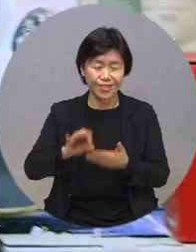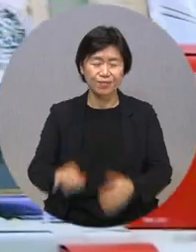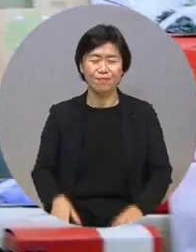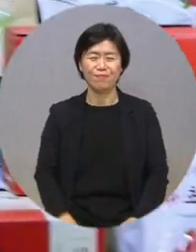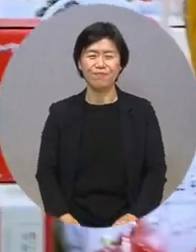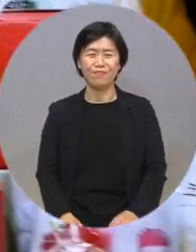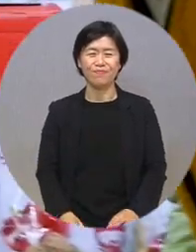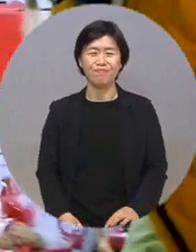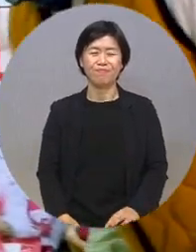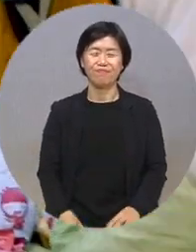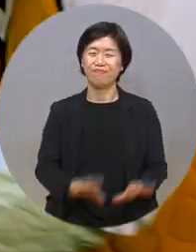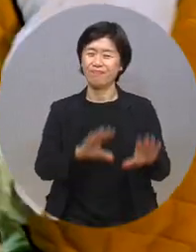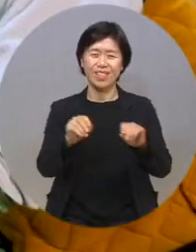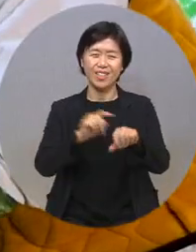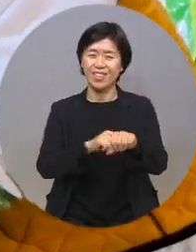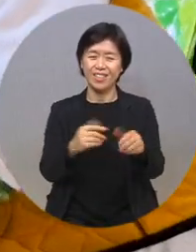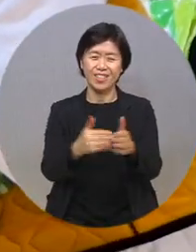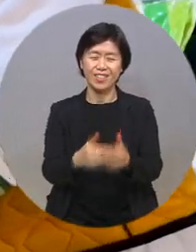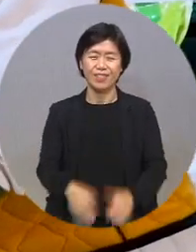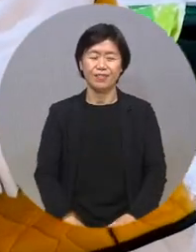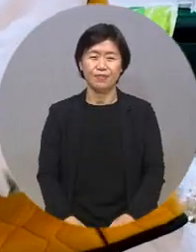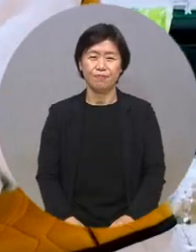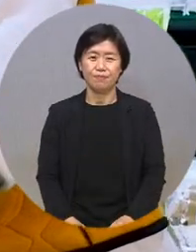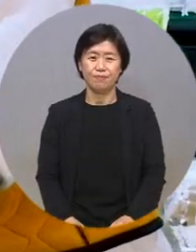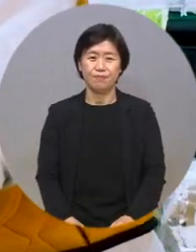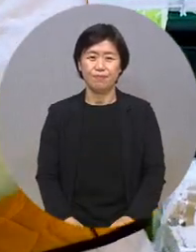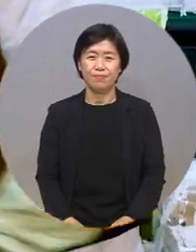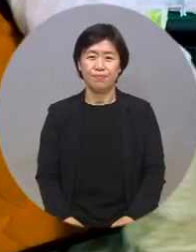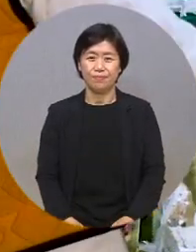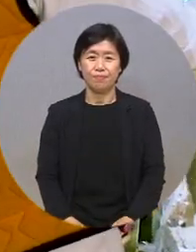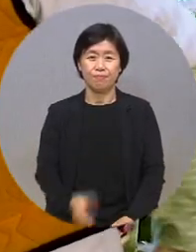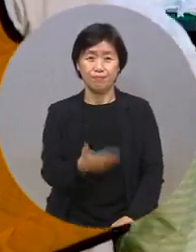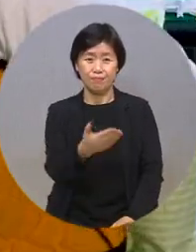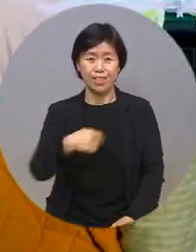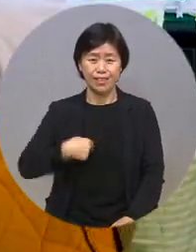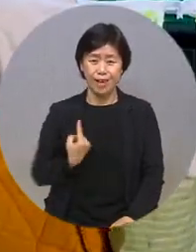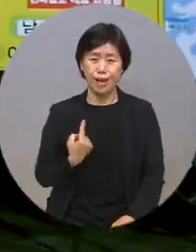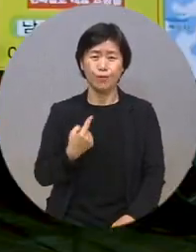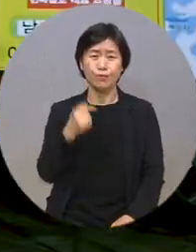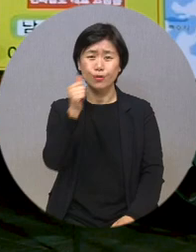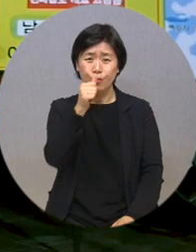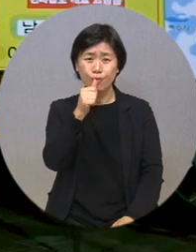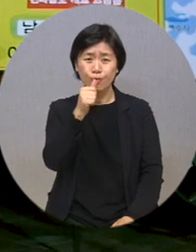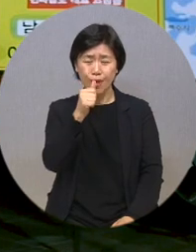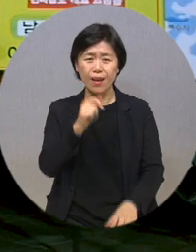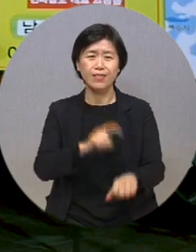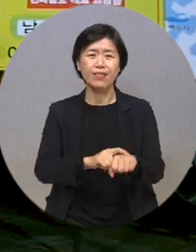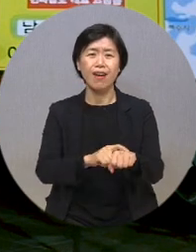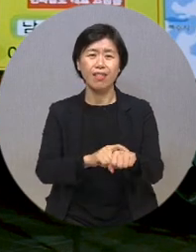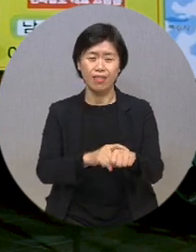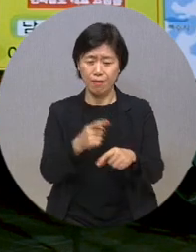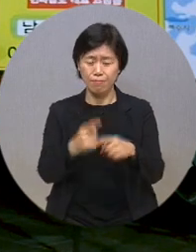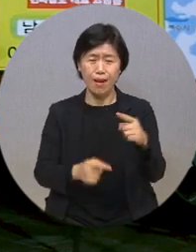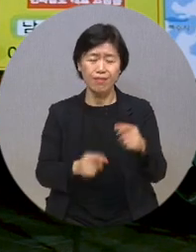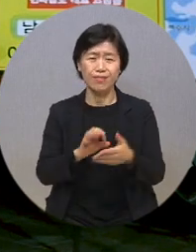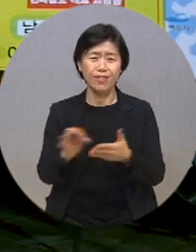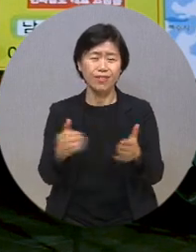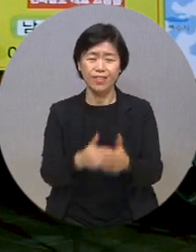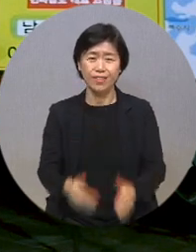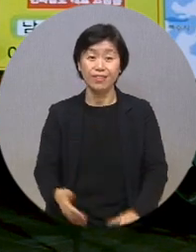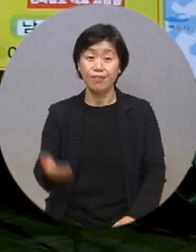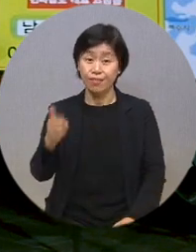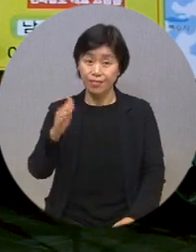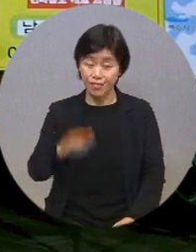아 일단 본인 소개가 12초였어요. 자 그런데. 할 건 다